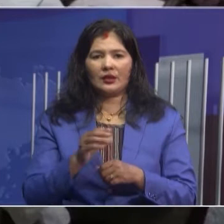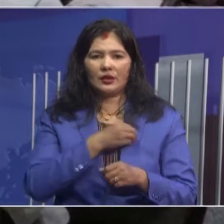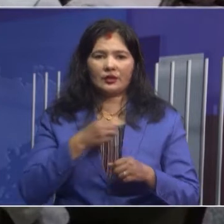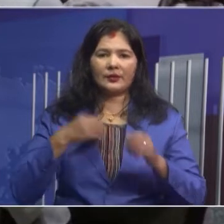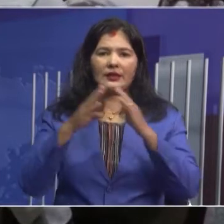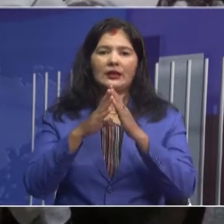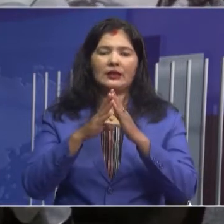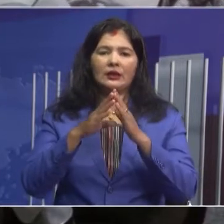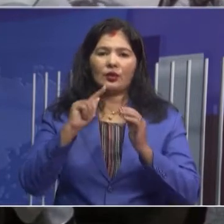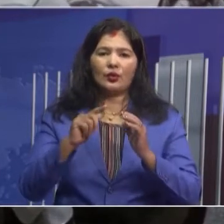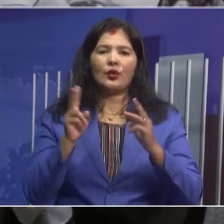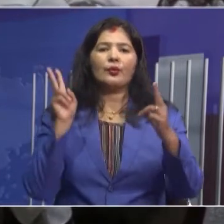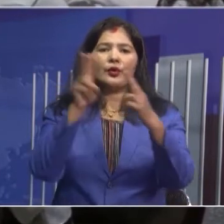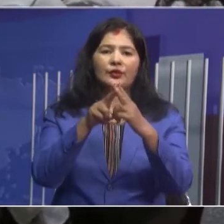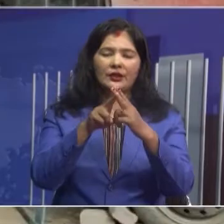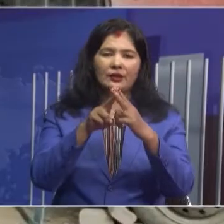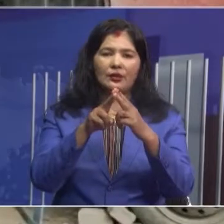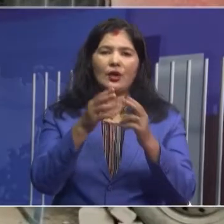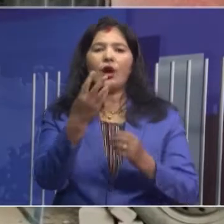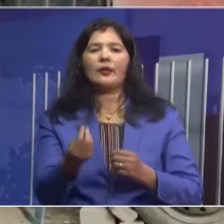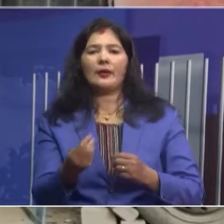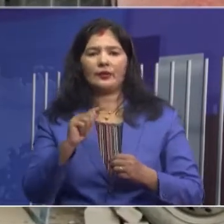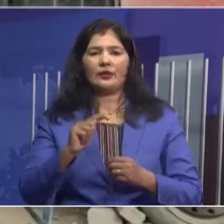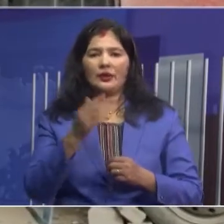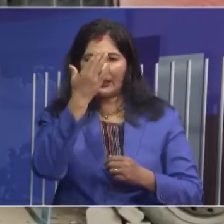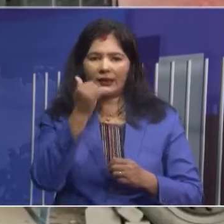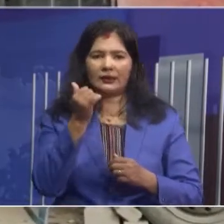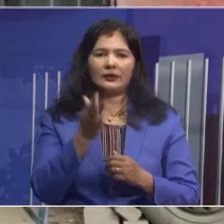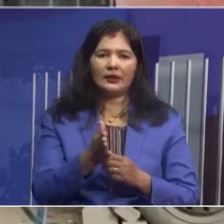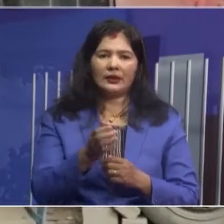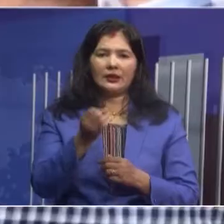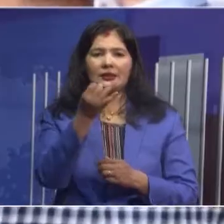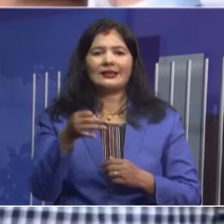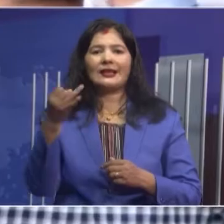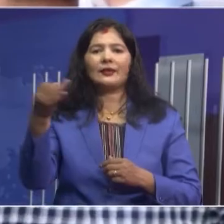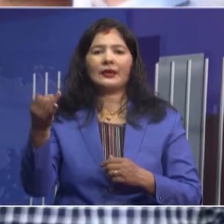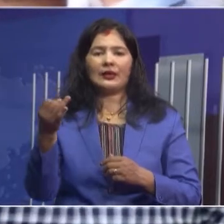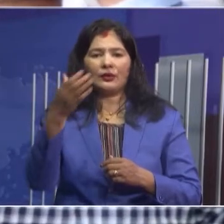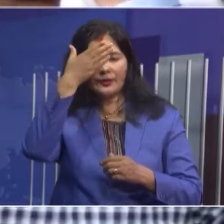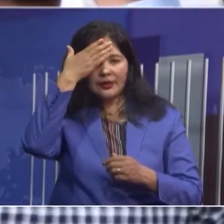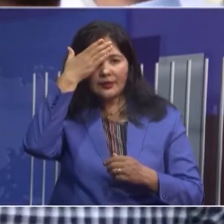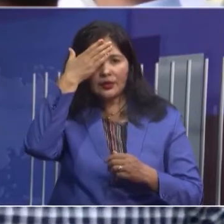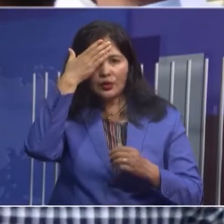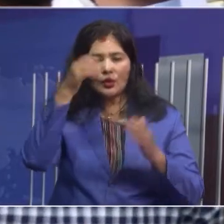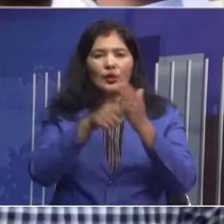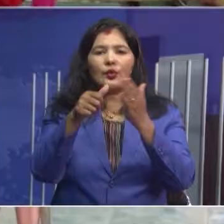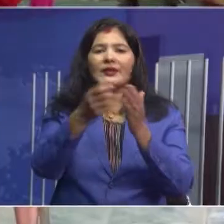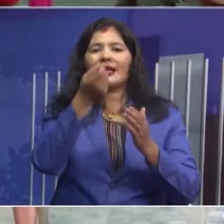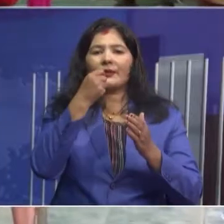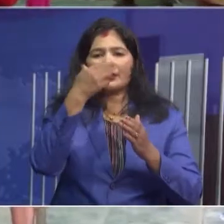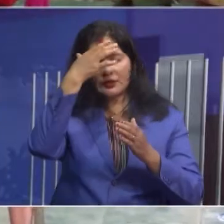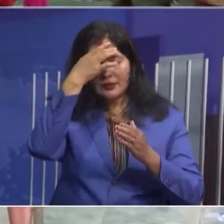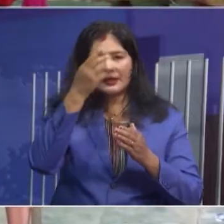अस्पतालको भौतिक पूर्वाधारको अभावका कारण कपिलवस्तु कृष्णनगरका झाडापखालाका बिरामीको उपचारमा समेत समस्या भइरहेको